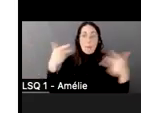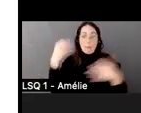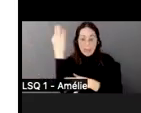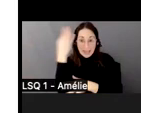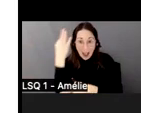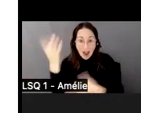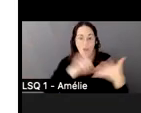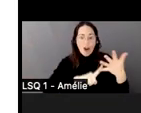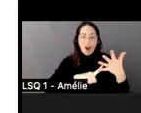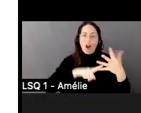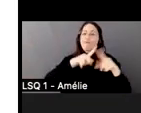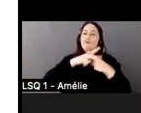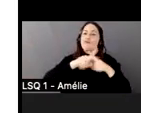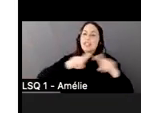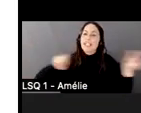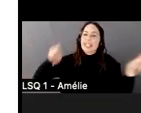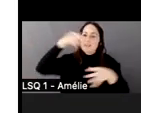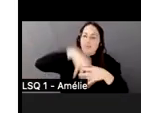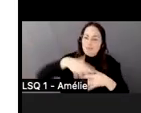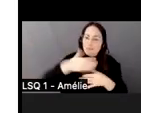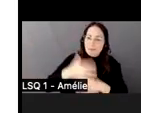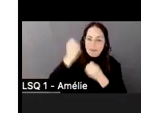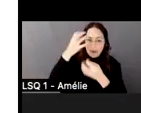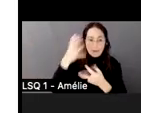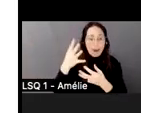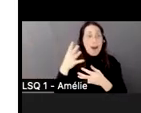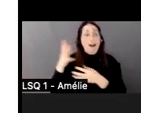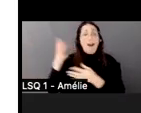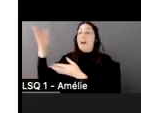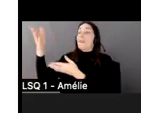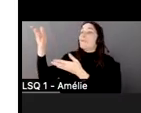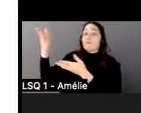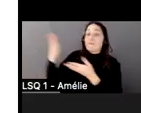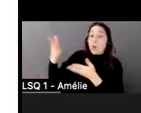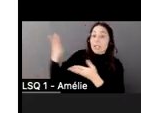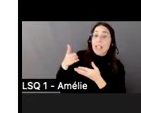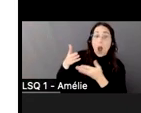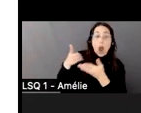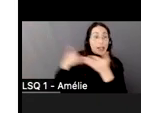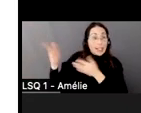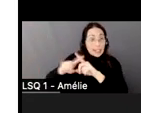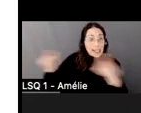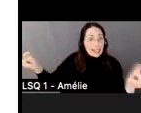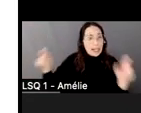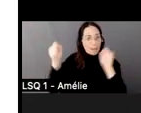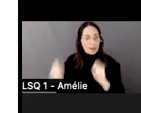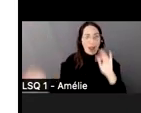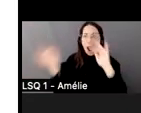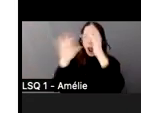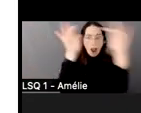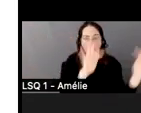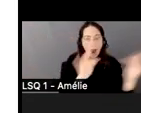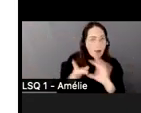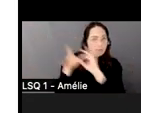Les fournisseurs de services ont la possibilité de se connecter et d'échanger des idées avec des centaines de pairs partout au